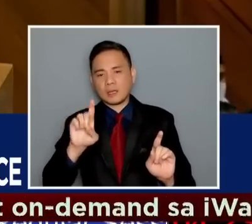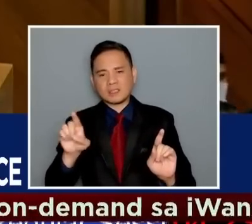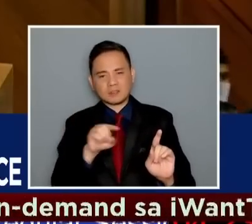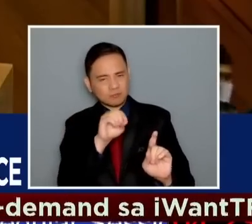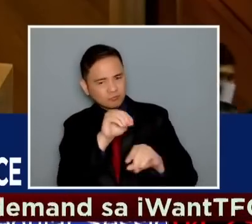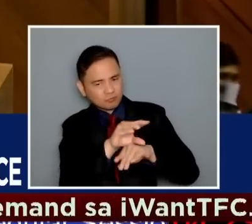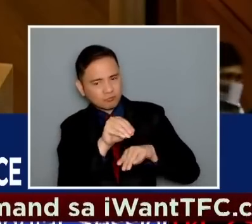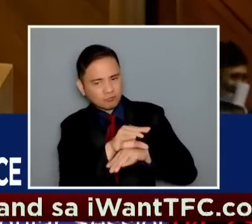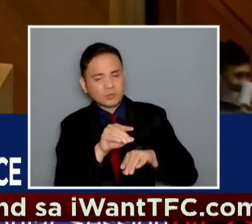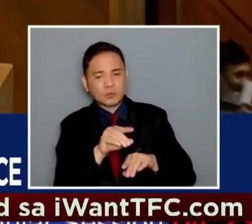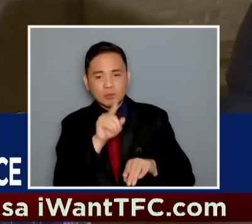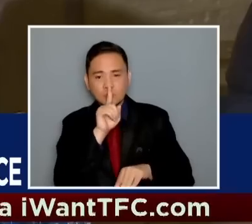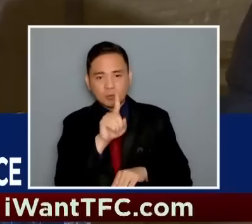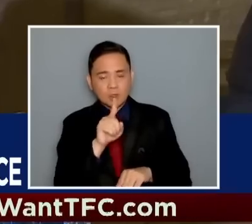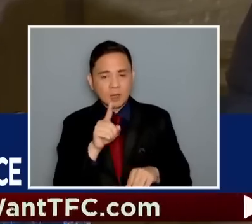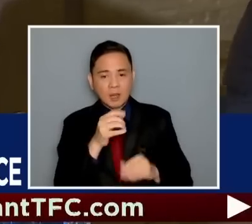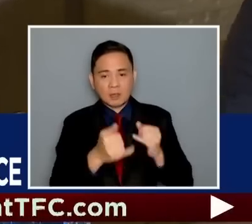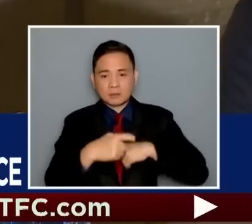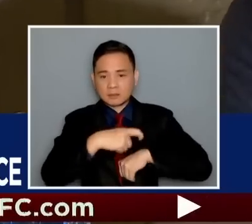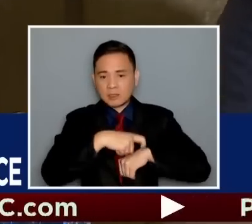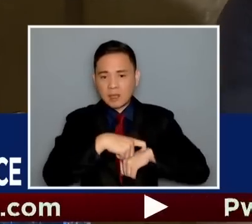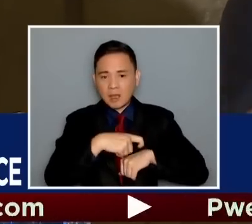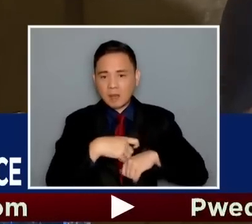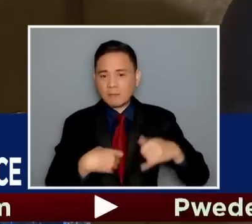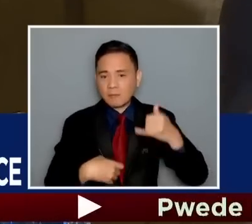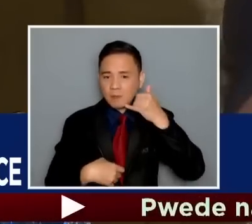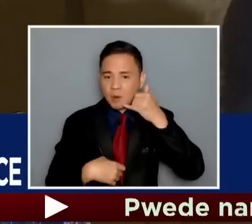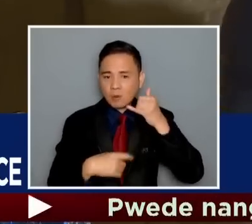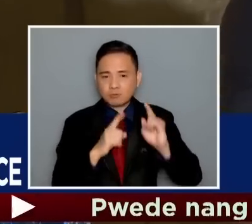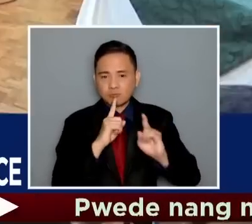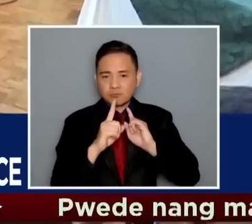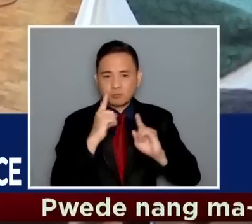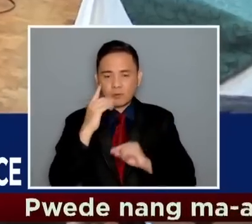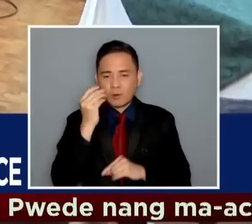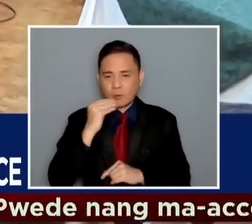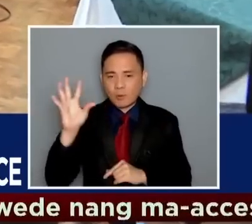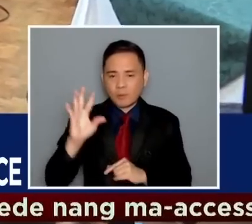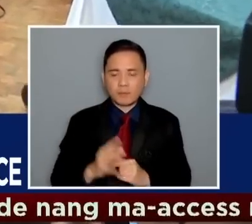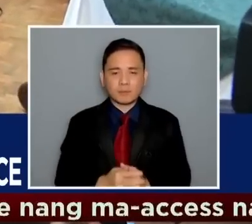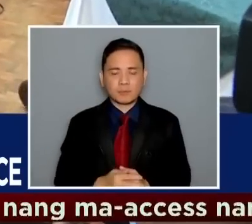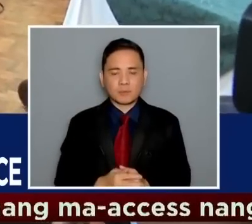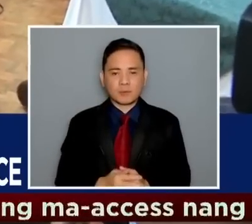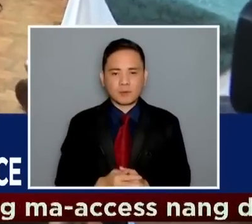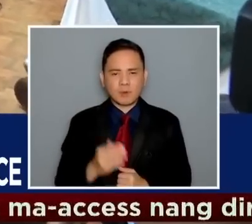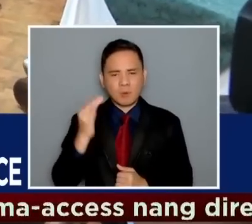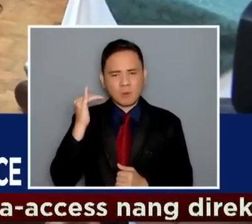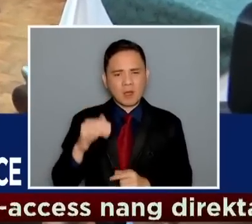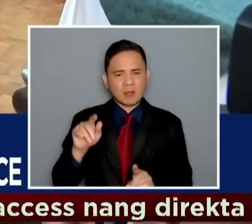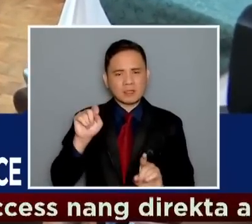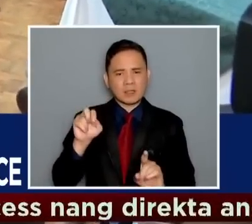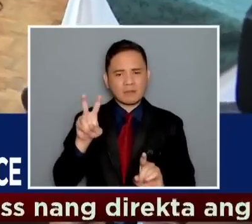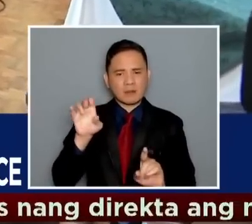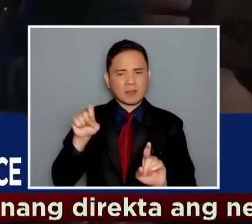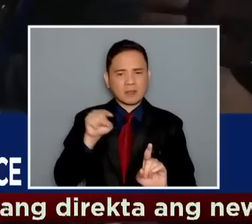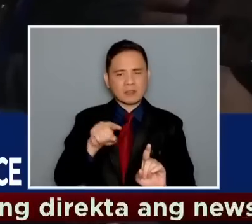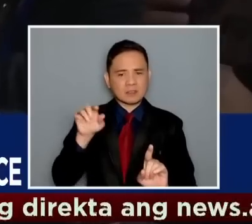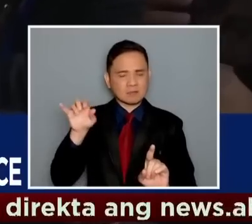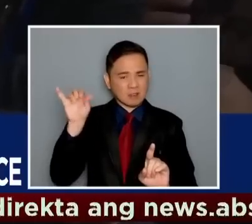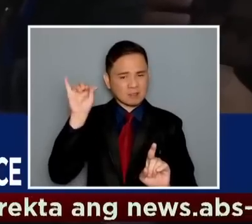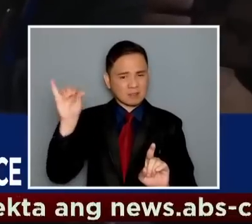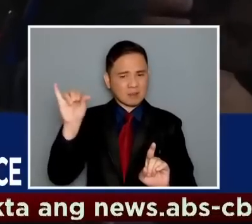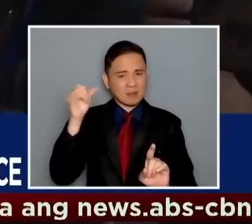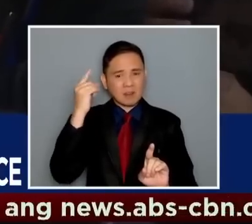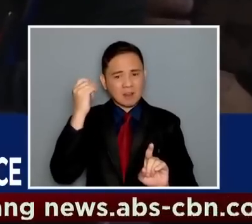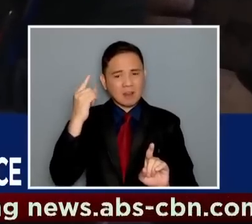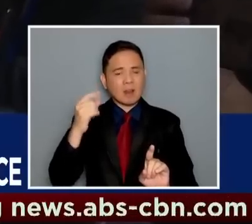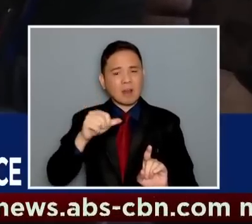silang nagkausap para siya ay umuwi. Tanong din ito, bakit attendance lang ni Teves ang kinukwestiyon, gayong hindi lang naman siya ang may pagliban